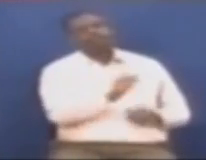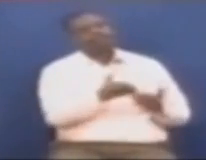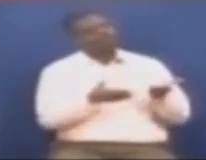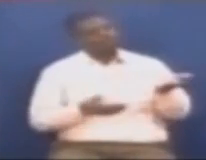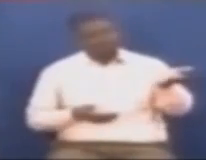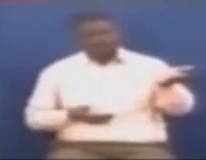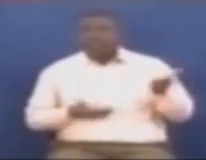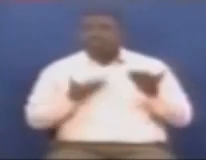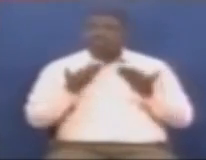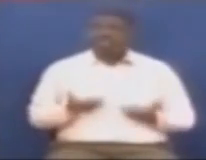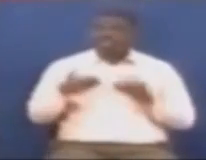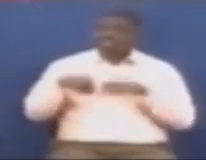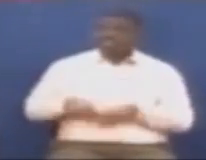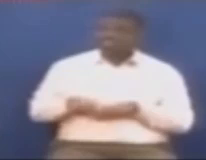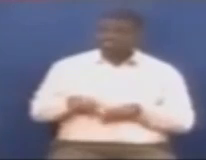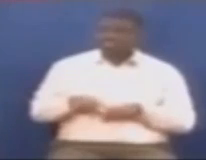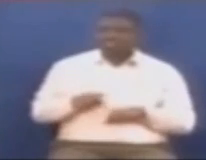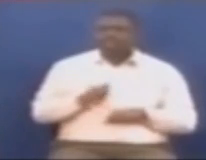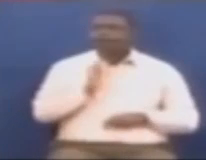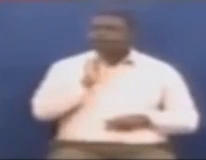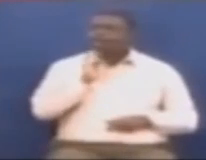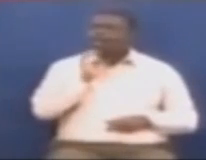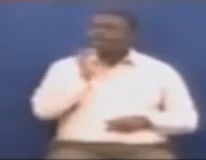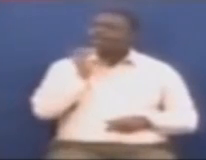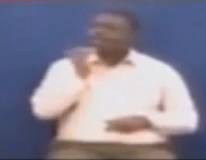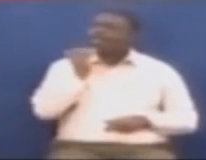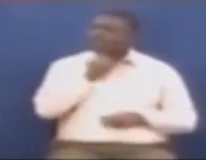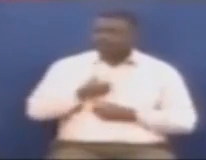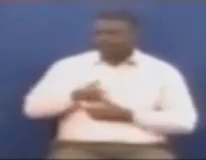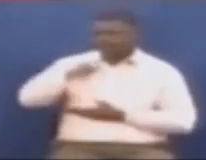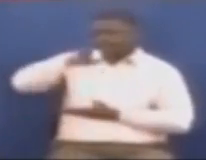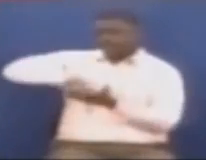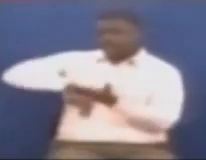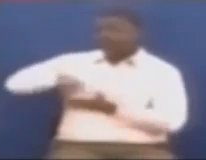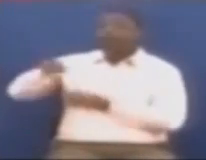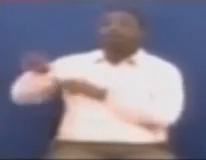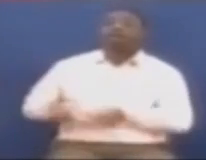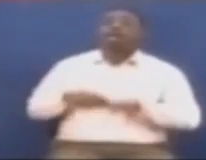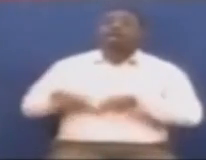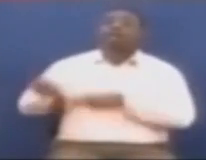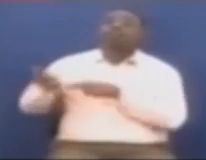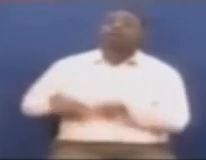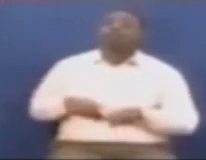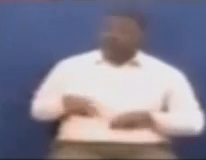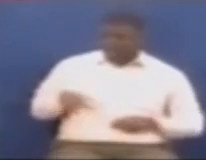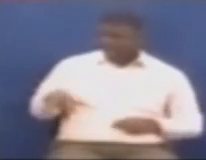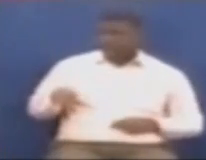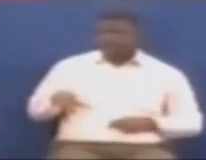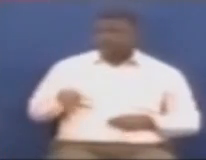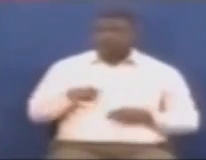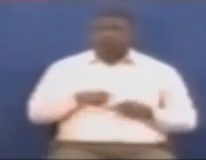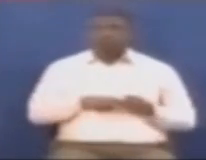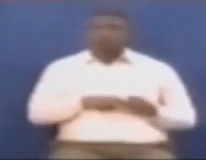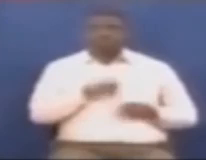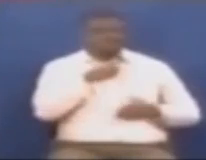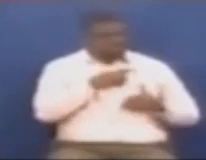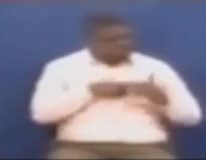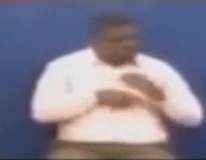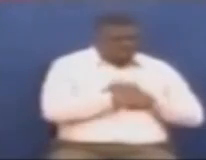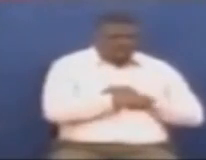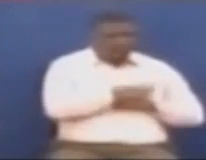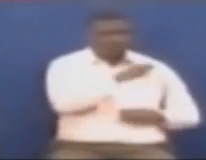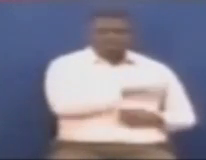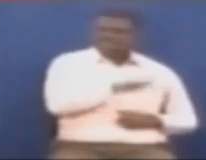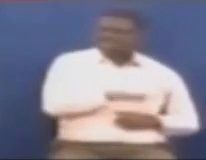haya ya kesi zote kusimamiwa na wakili mkuu wa serikali yanatolewa, yale